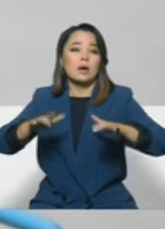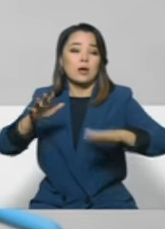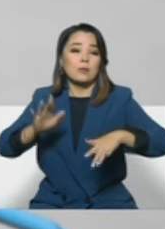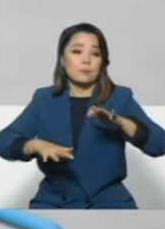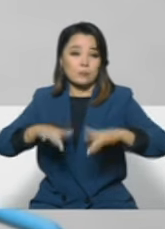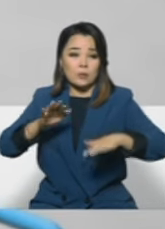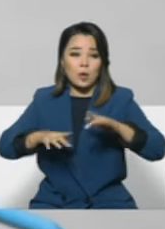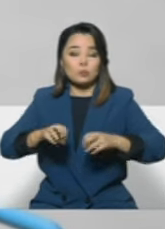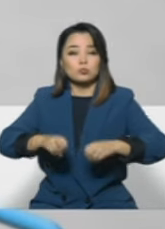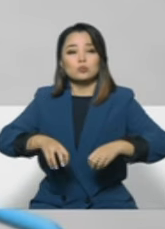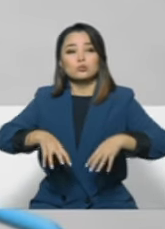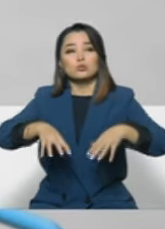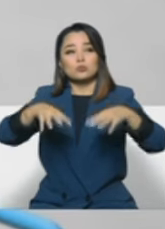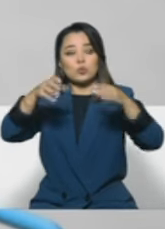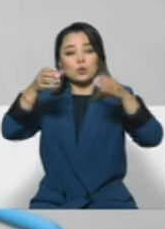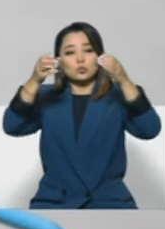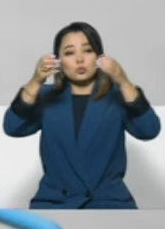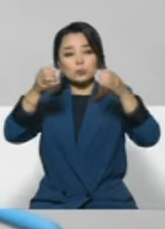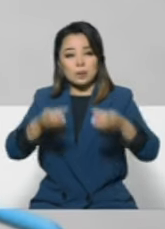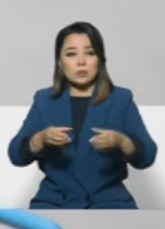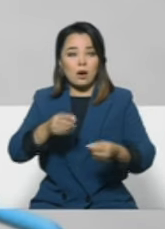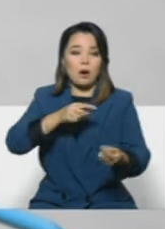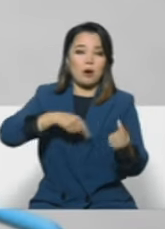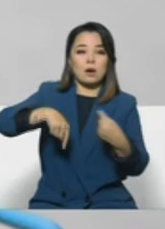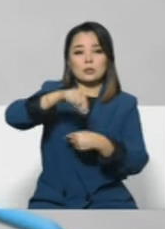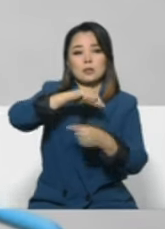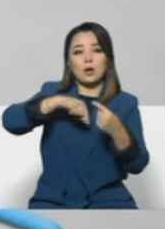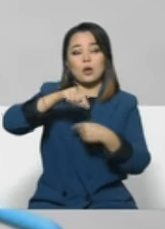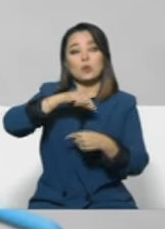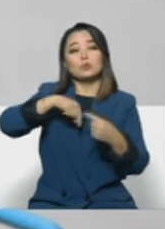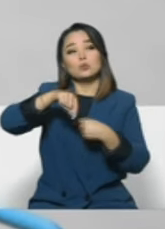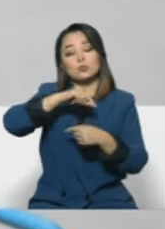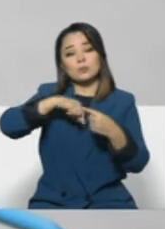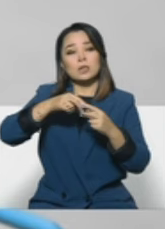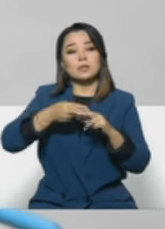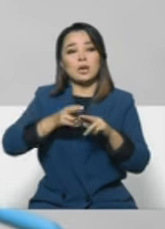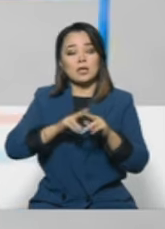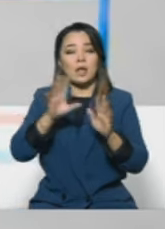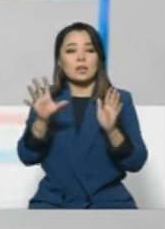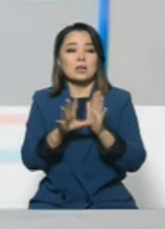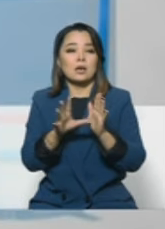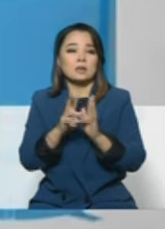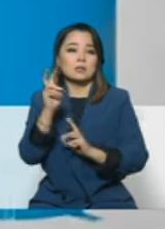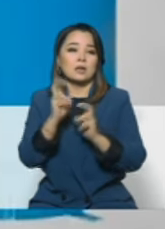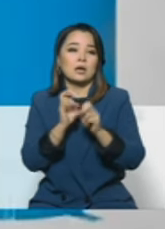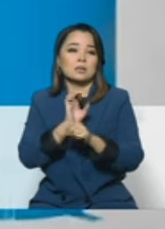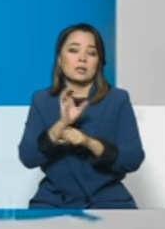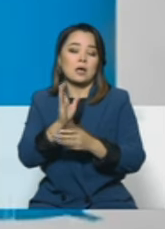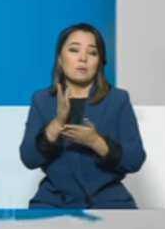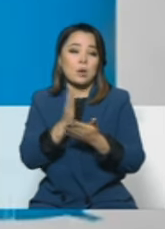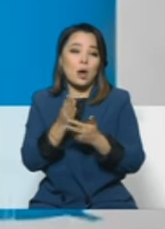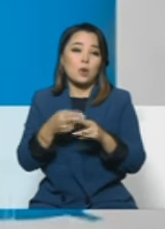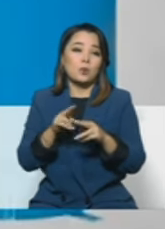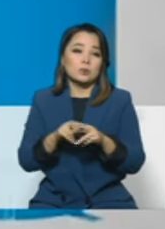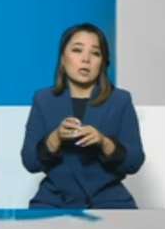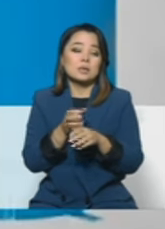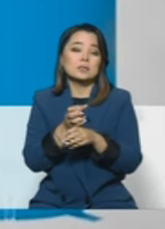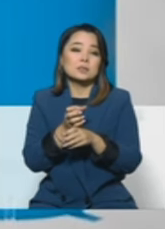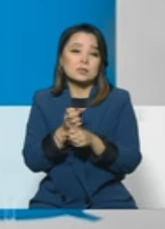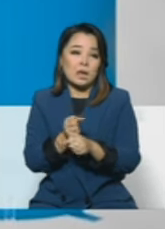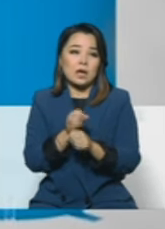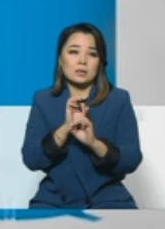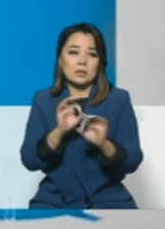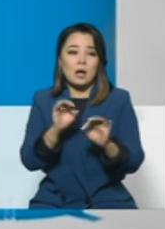буға айналады. Бу турбиналарды айналдырады. Ал турбиналар электр энергиясын өндіреді. Бұдан да қысқа